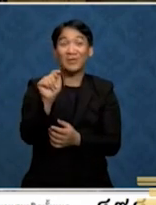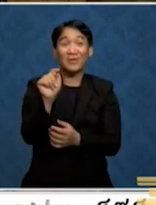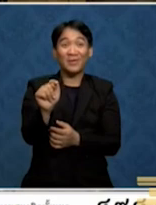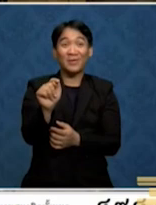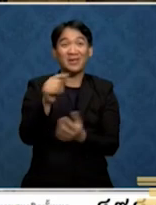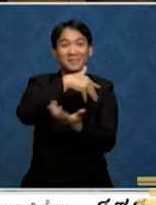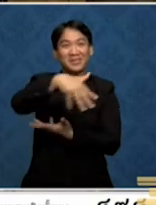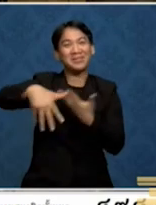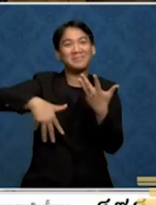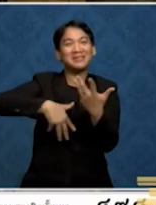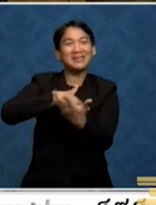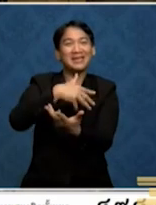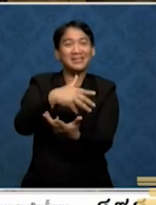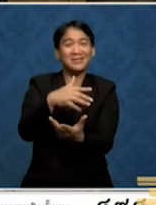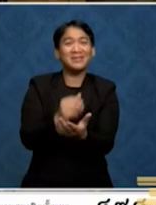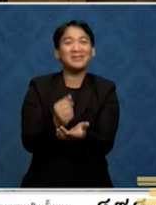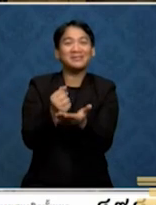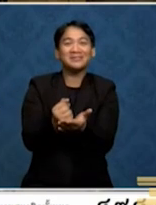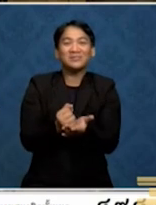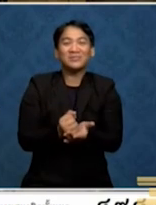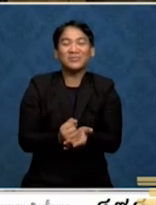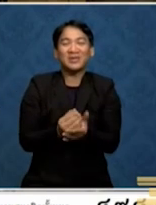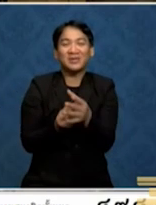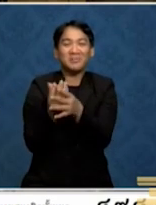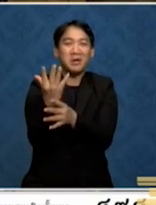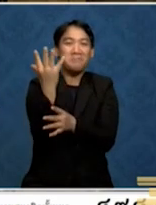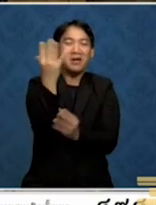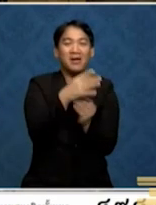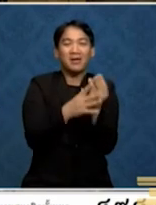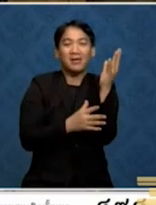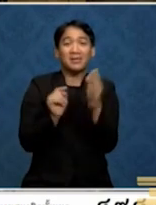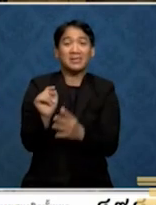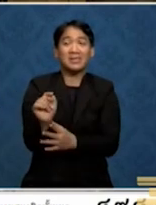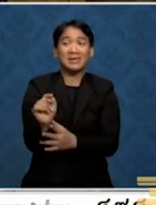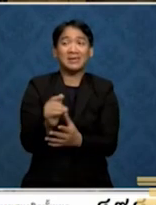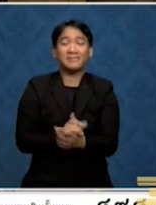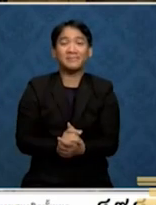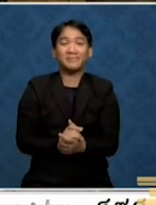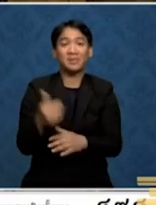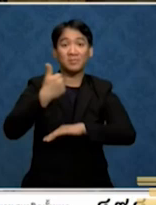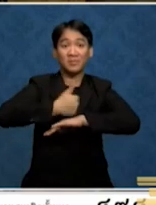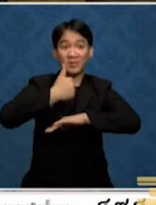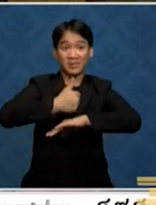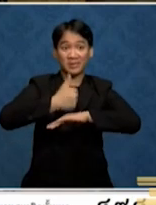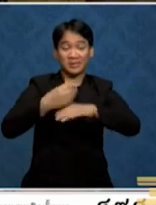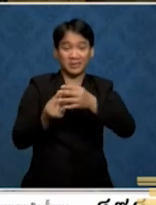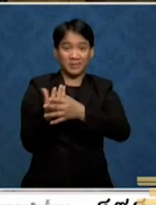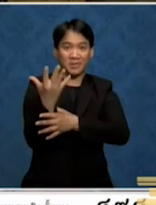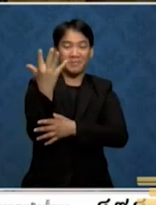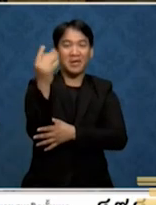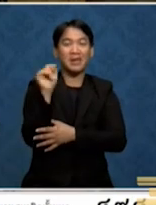ากรธรรมชาติและสิ่งแวดล้อมท่านอธิบดีกรมป่าไม้ท่านสุรชัยอาจารบุญท่านผู้อำนวยการศูนย์ป่าไม้สุ